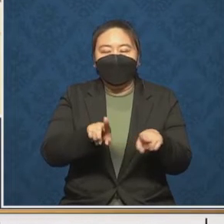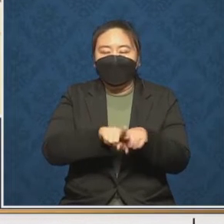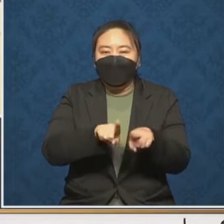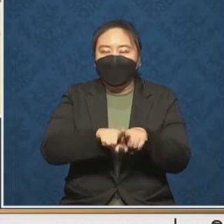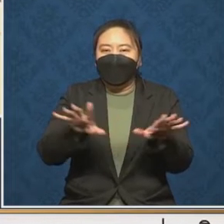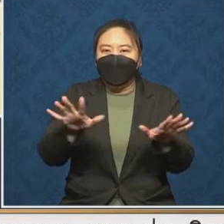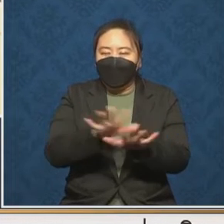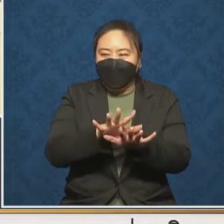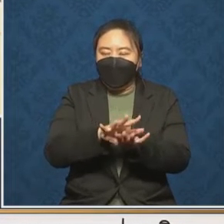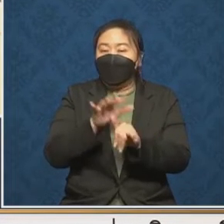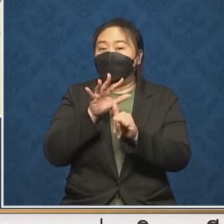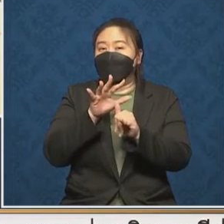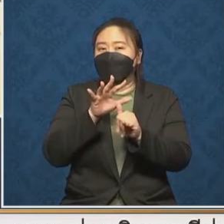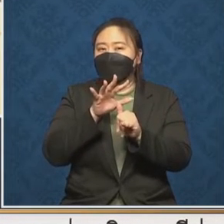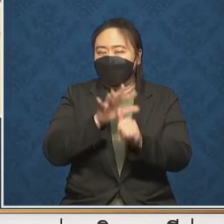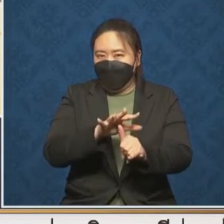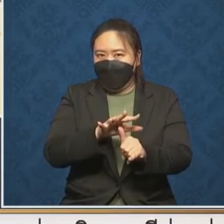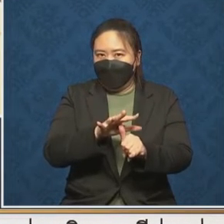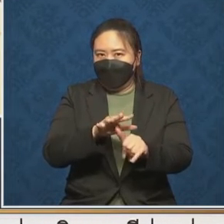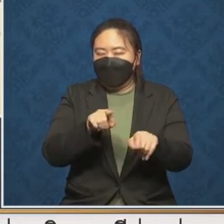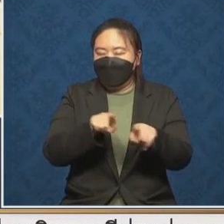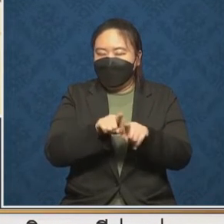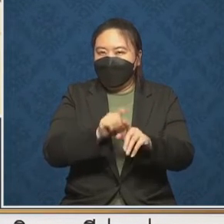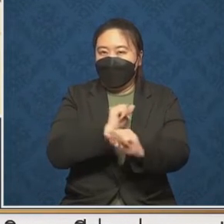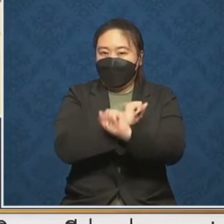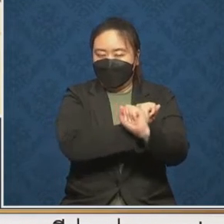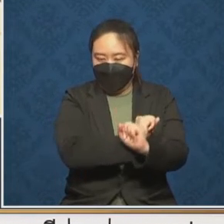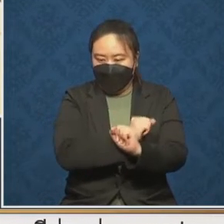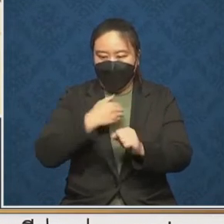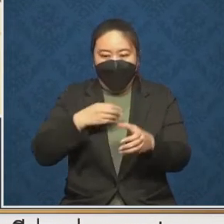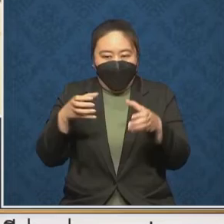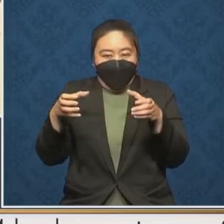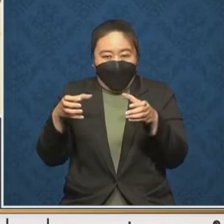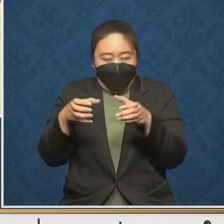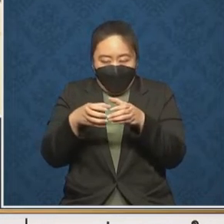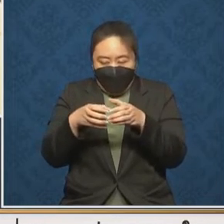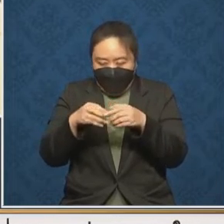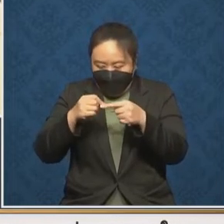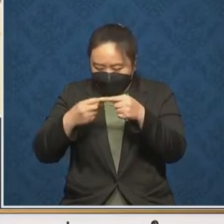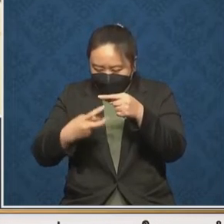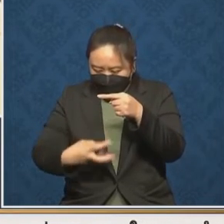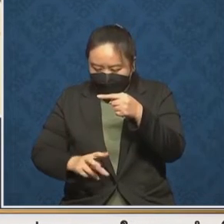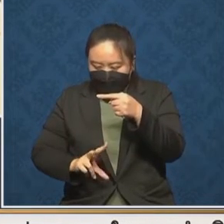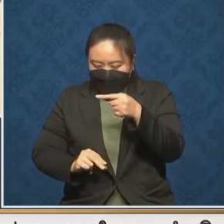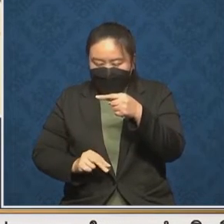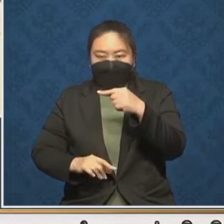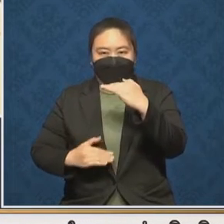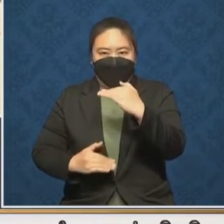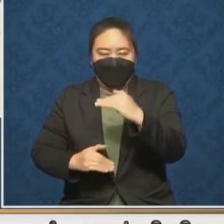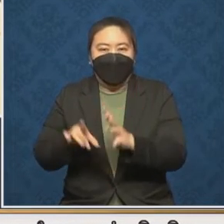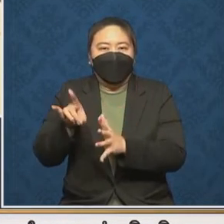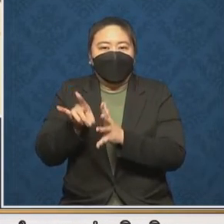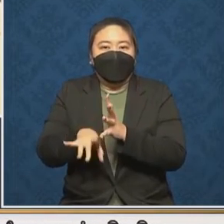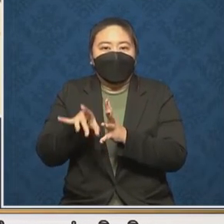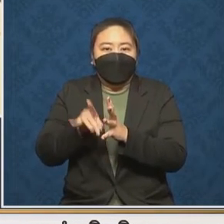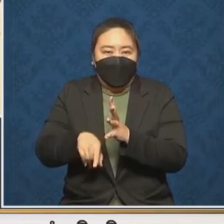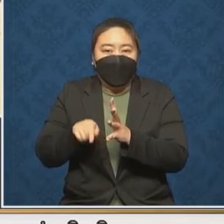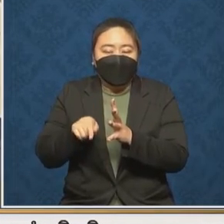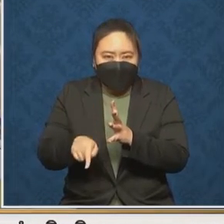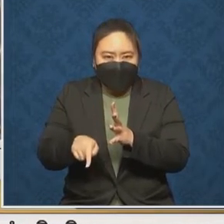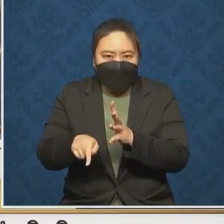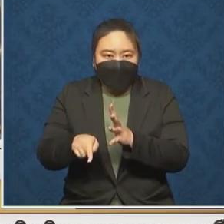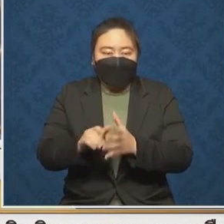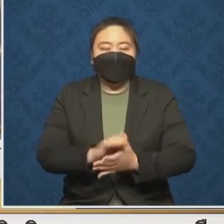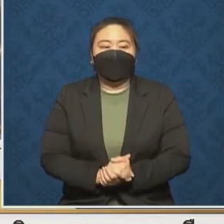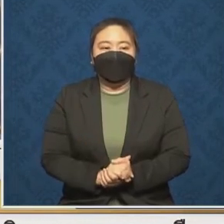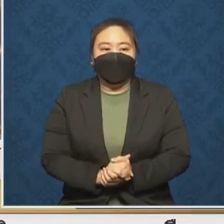เราไปเทียบเคียงอยู่ใน 30 กลมสgh unchือ Lamanda Cameroonที่อยู่ไปใดคึ่